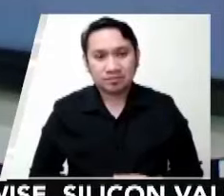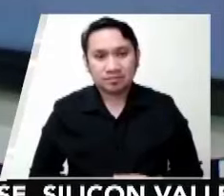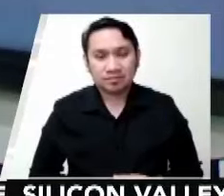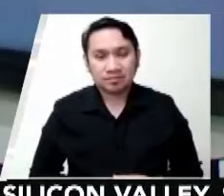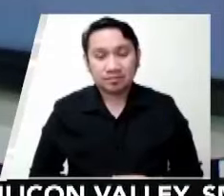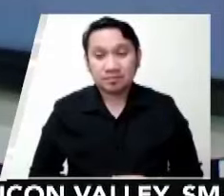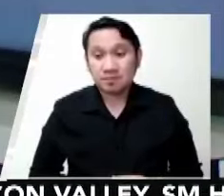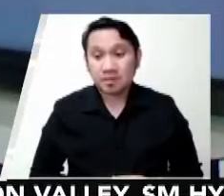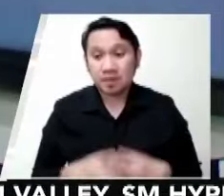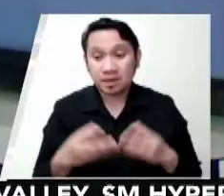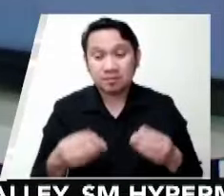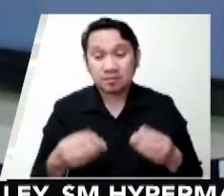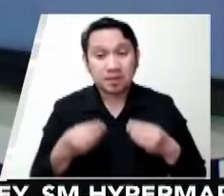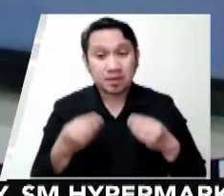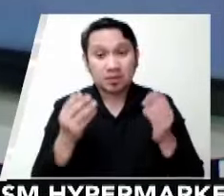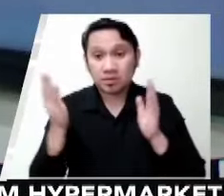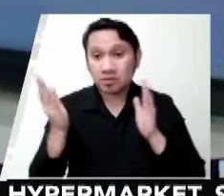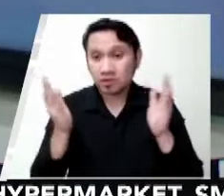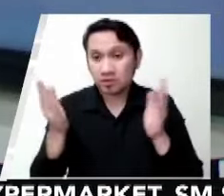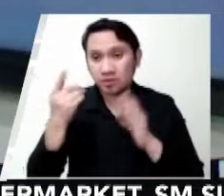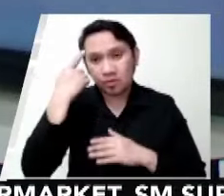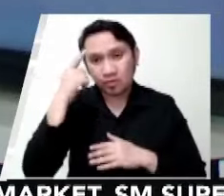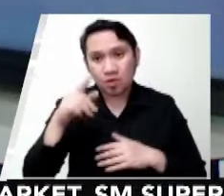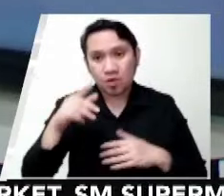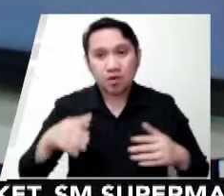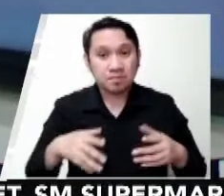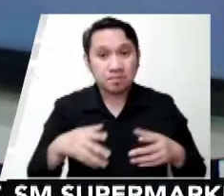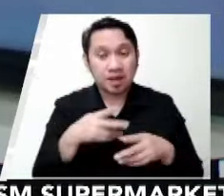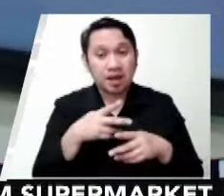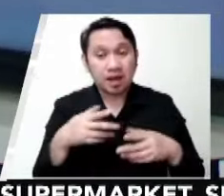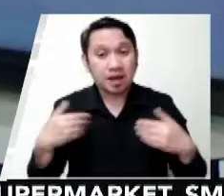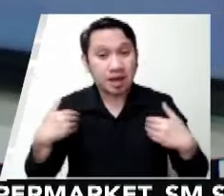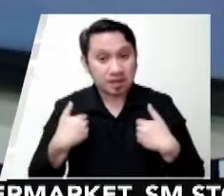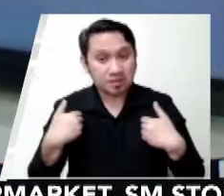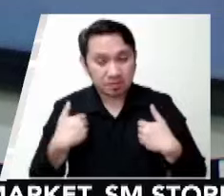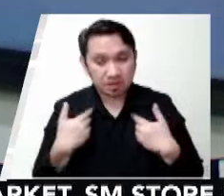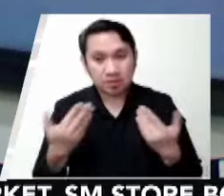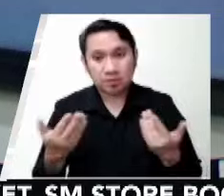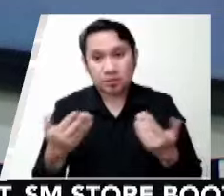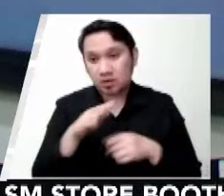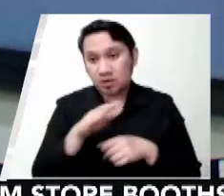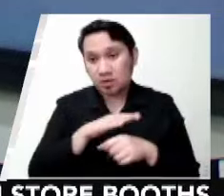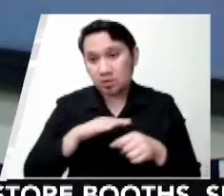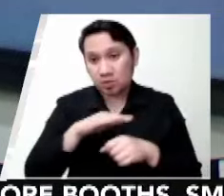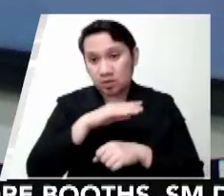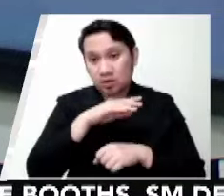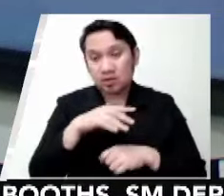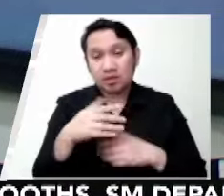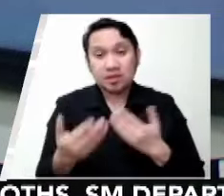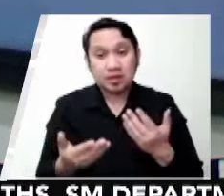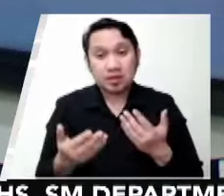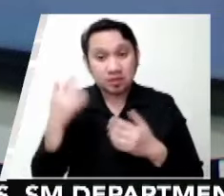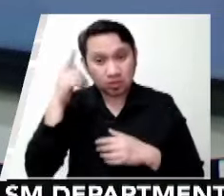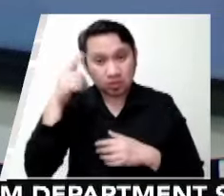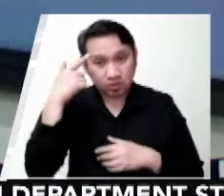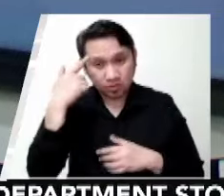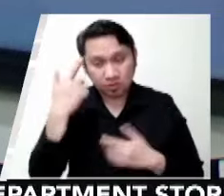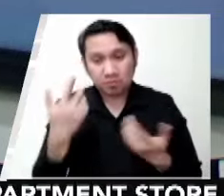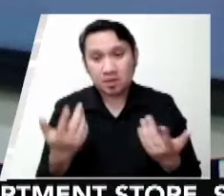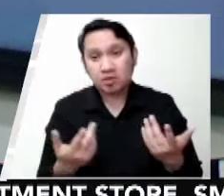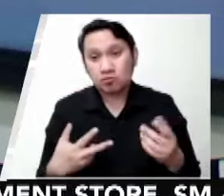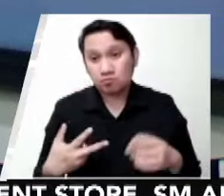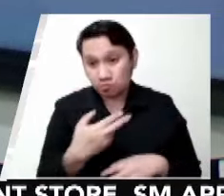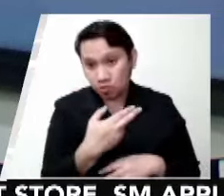Nagbigay ng serbisyo para sa mga alagang hayop ang ilang lokal na pamahalaan sa bansa, kabilang ang libreng kapon at bakuna contra